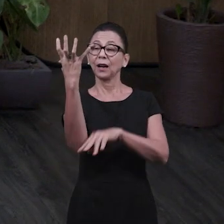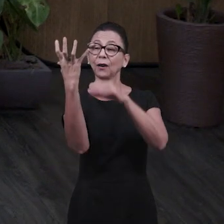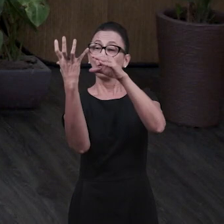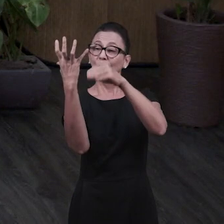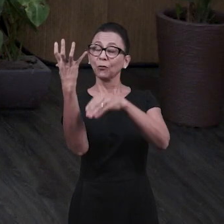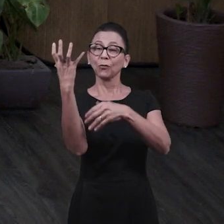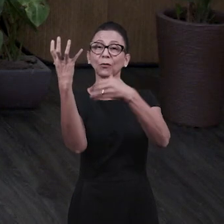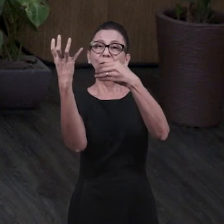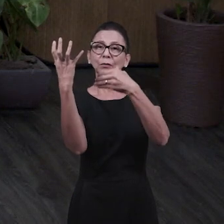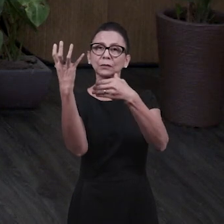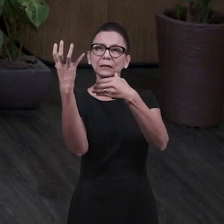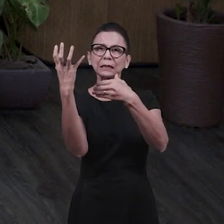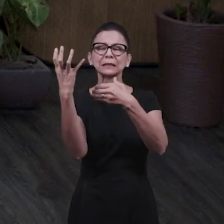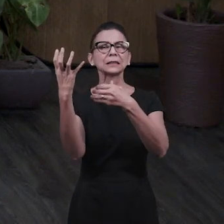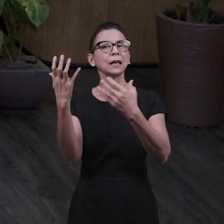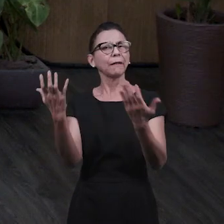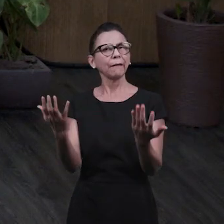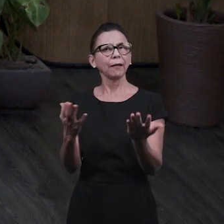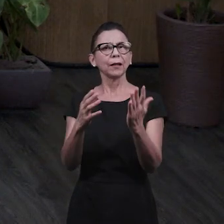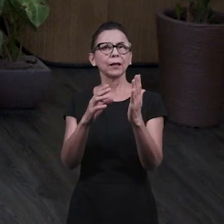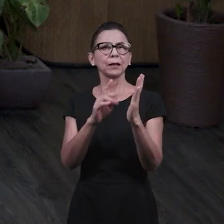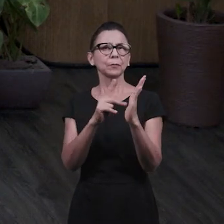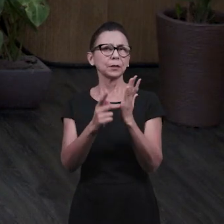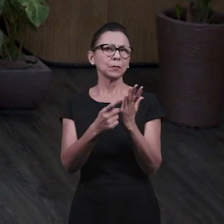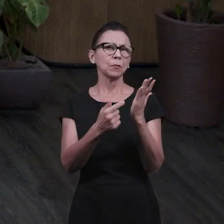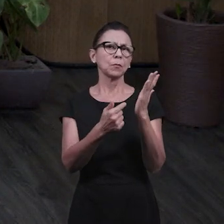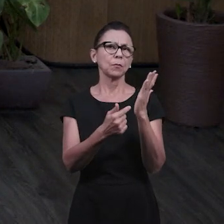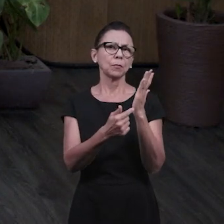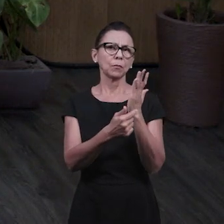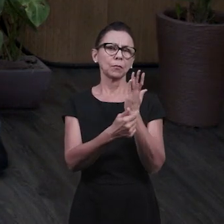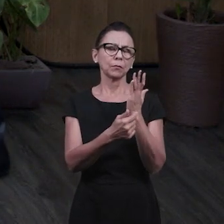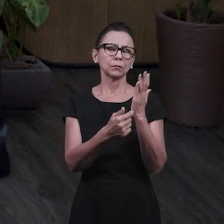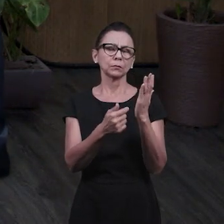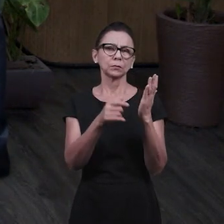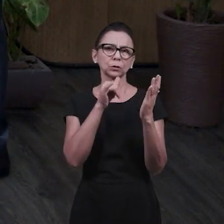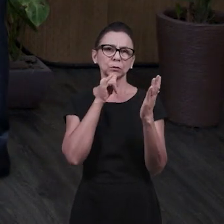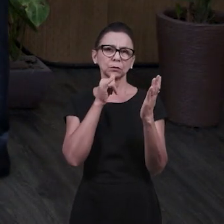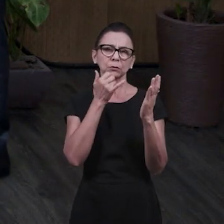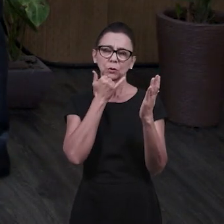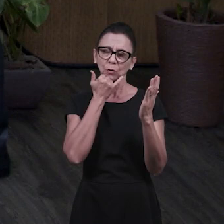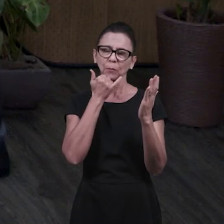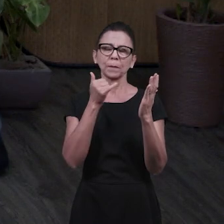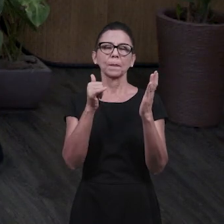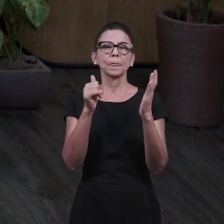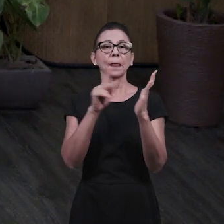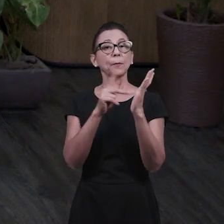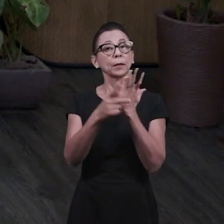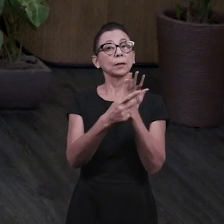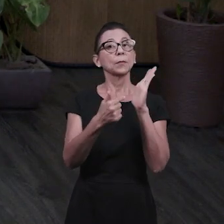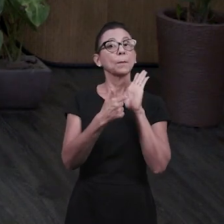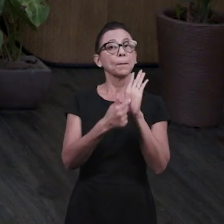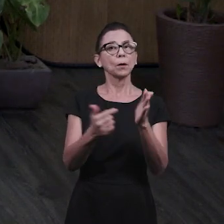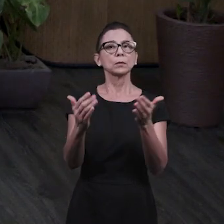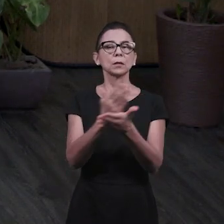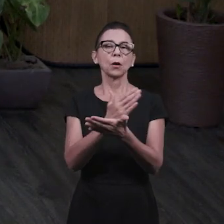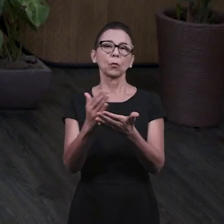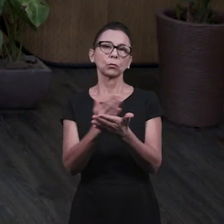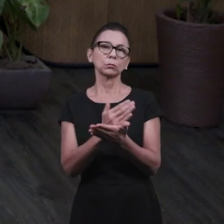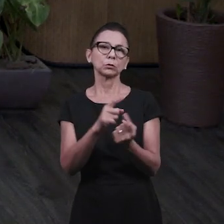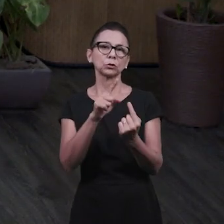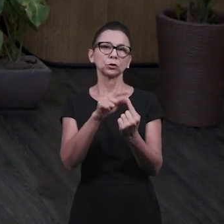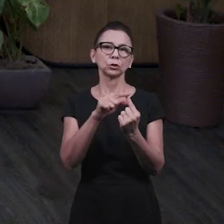exemple de quelques quantités de quelques produits ici. Mais